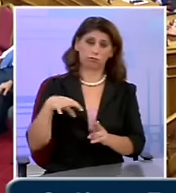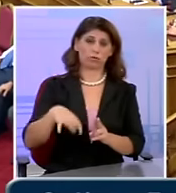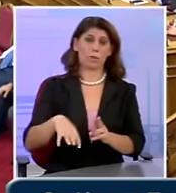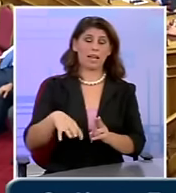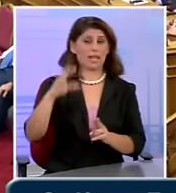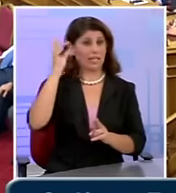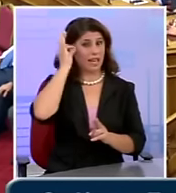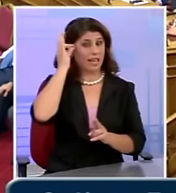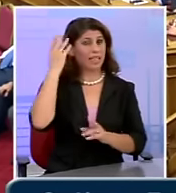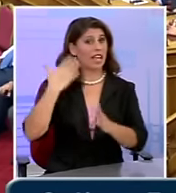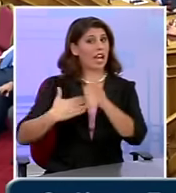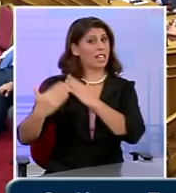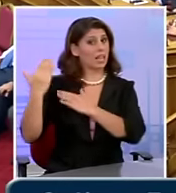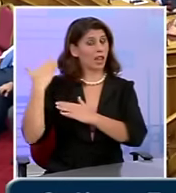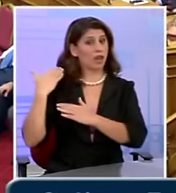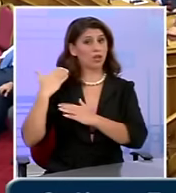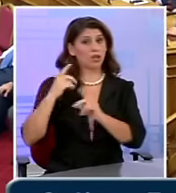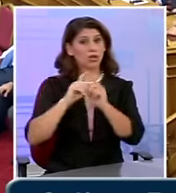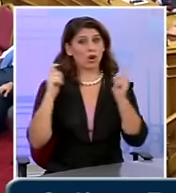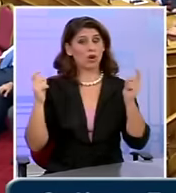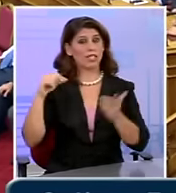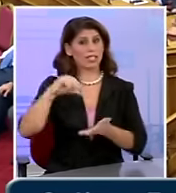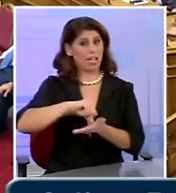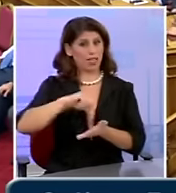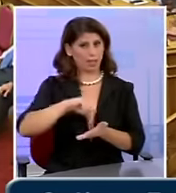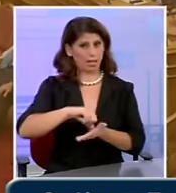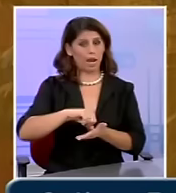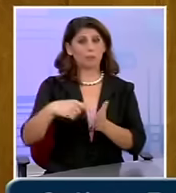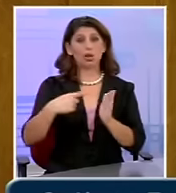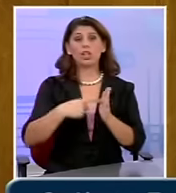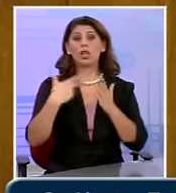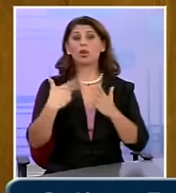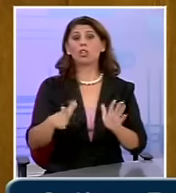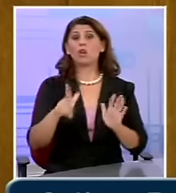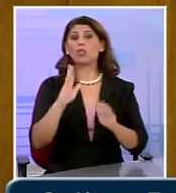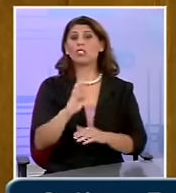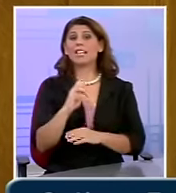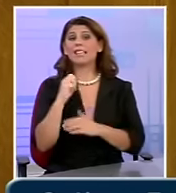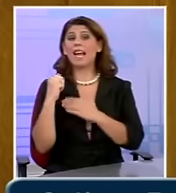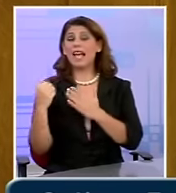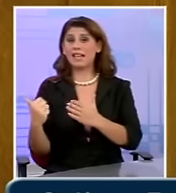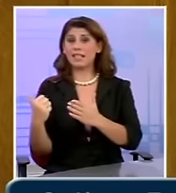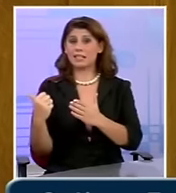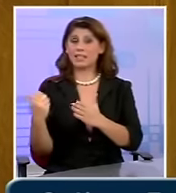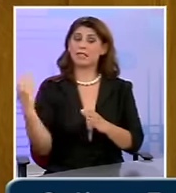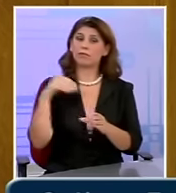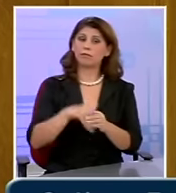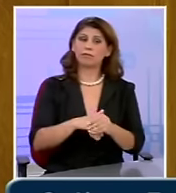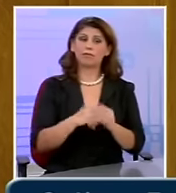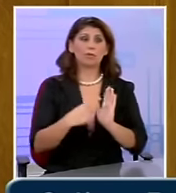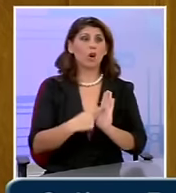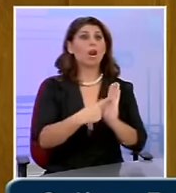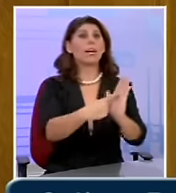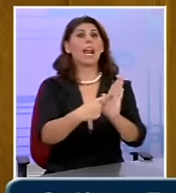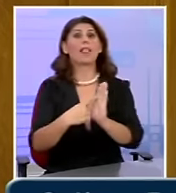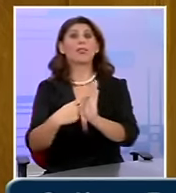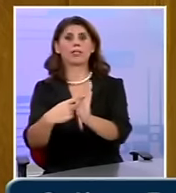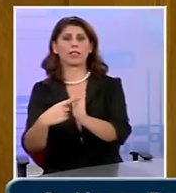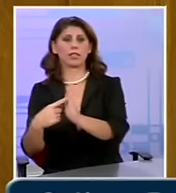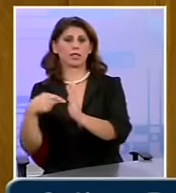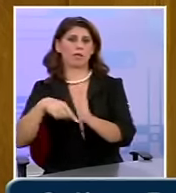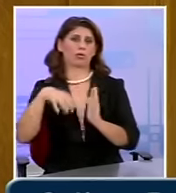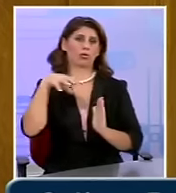Γαλλική Αρχαιολογική Σχολή στην Αθήνα από το 1846 συμμετέχει στην ακτινοβολία αυτού του